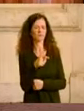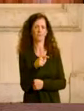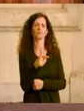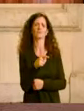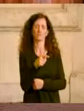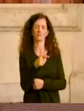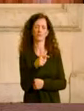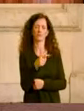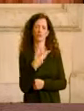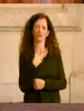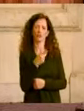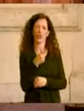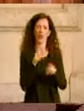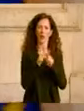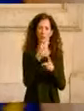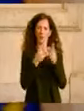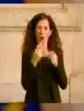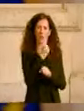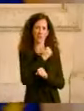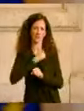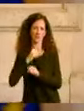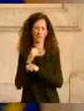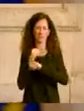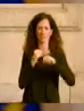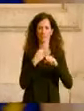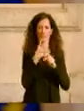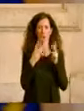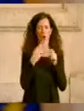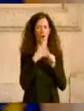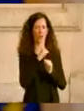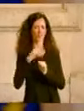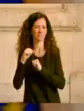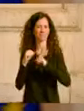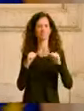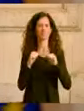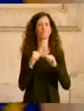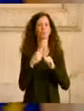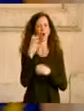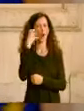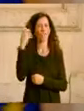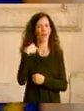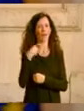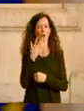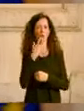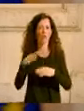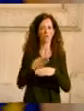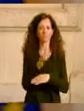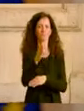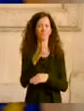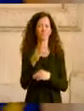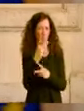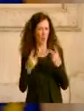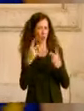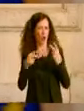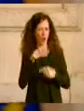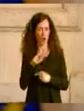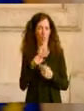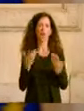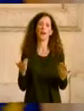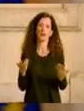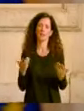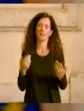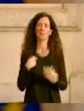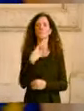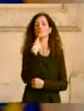dare qualche spallata di qui, a destra, a sinistra, al governo. Ora, a parte quello che io chiamo anche un